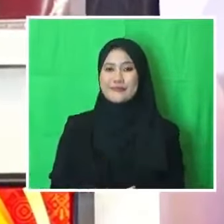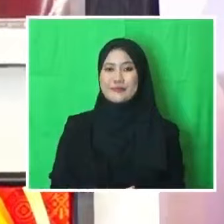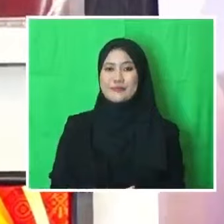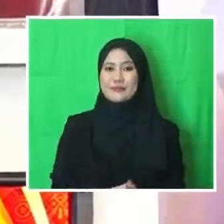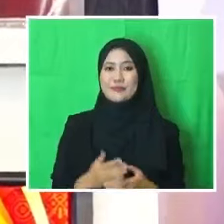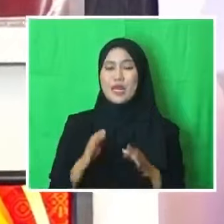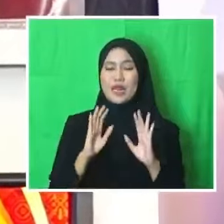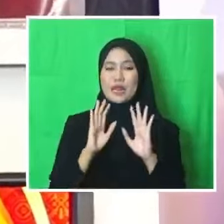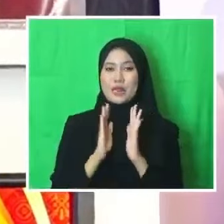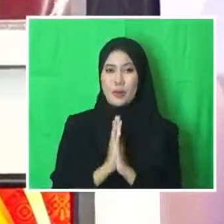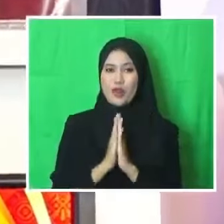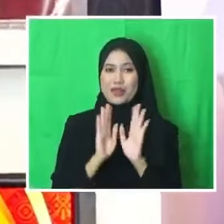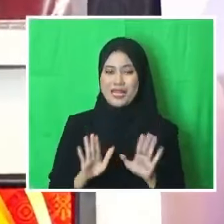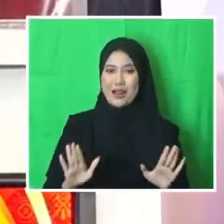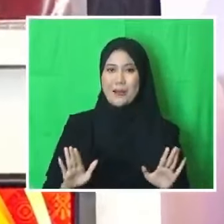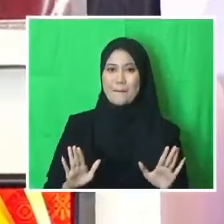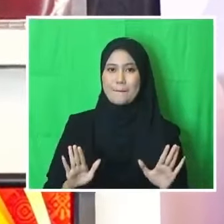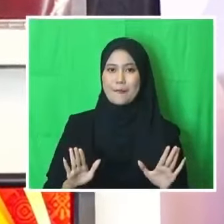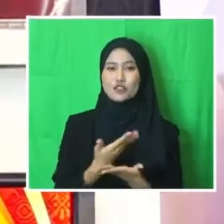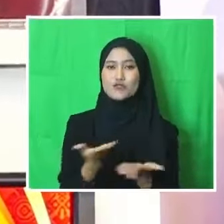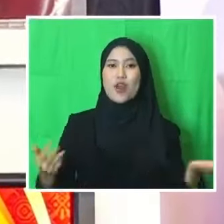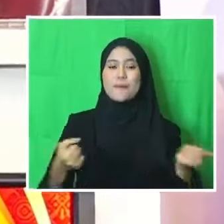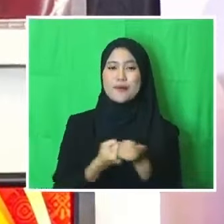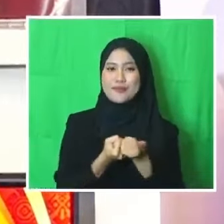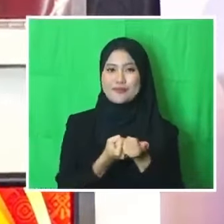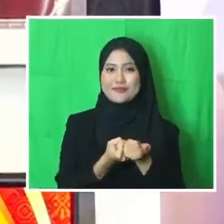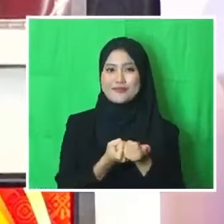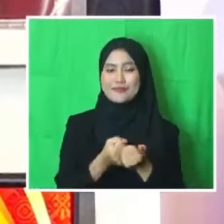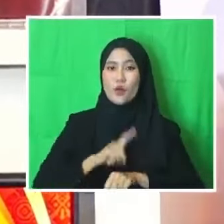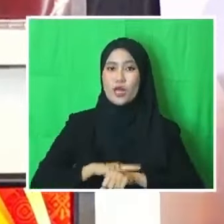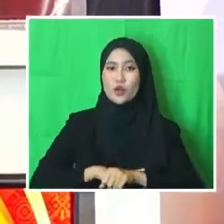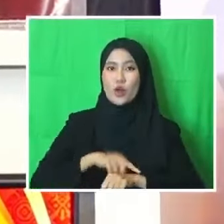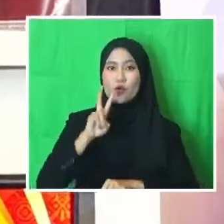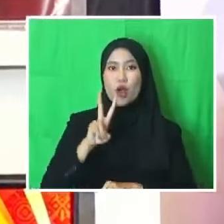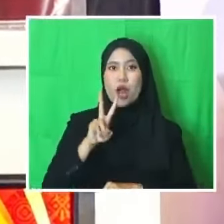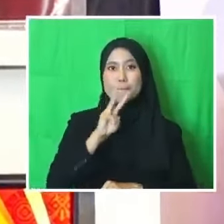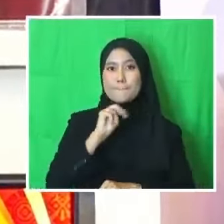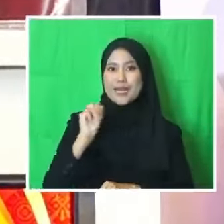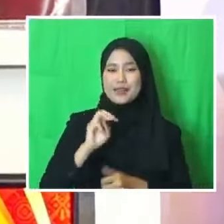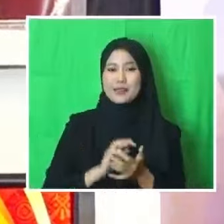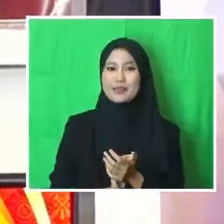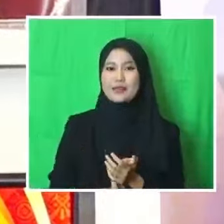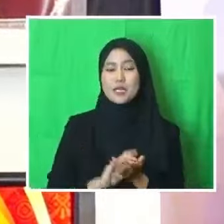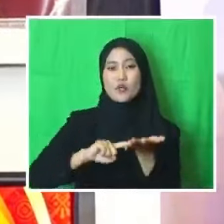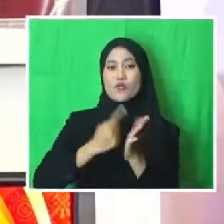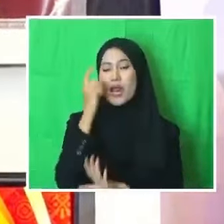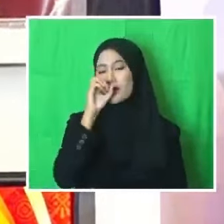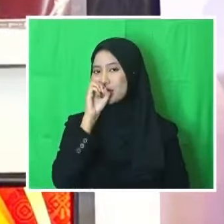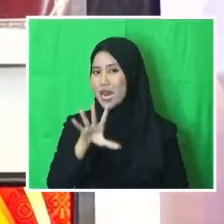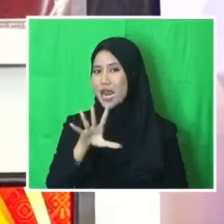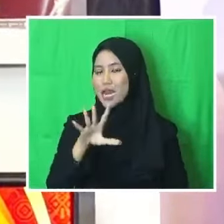mohon tenang terlebih dahulu para pendukung waktunya 2 menit dimulai ketika anda